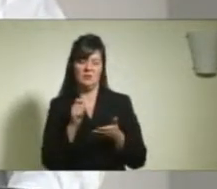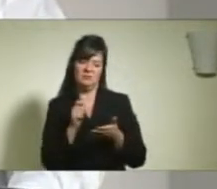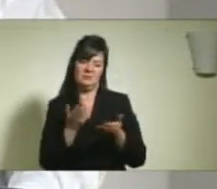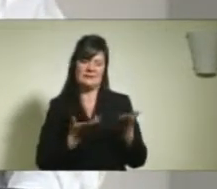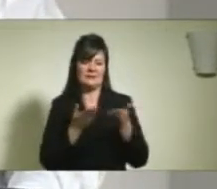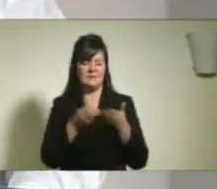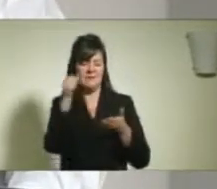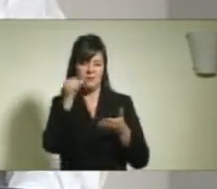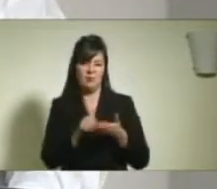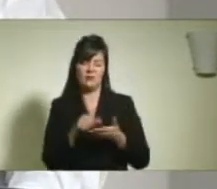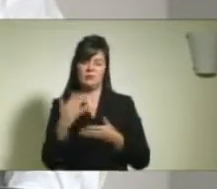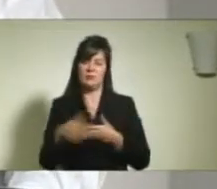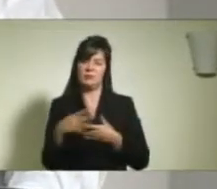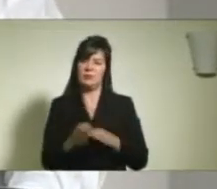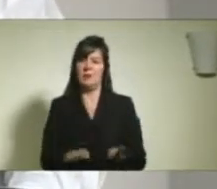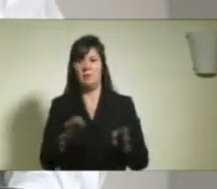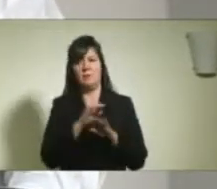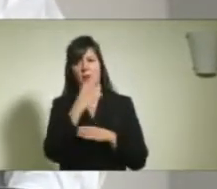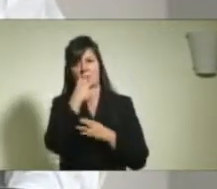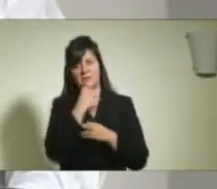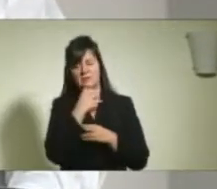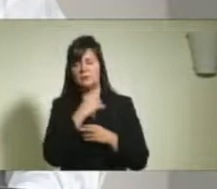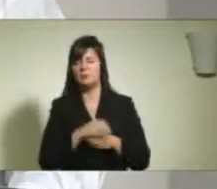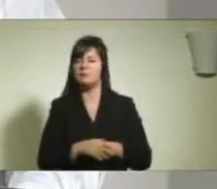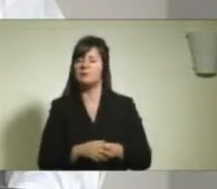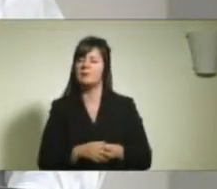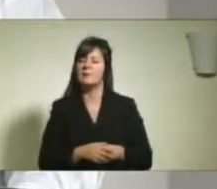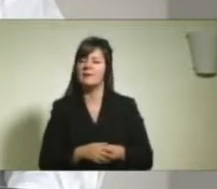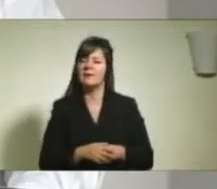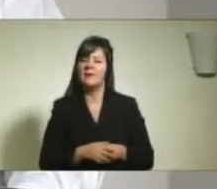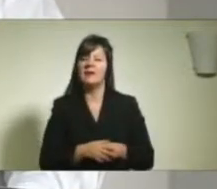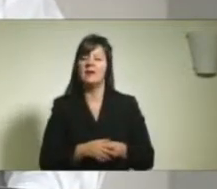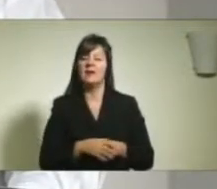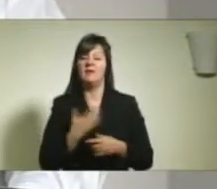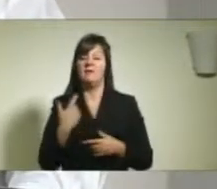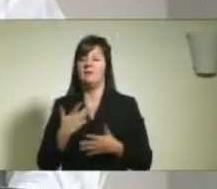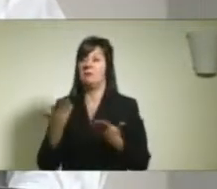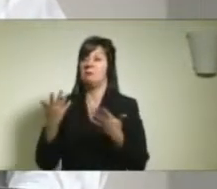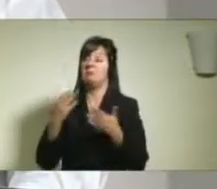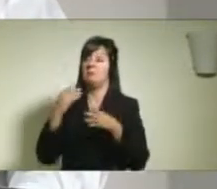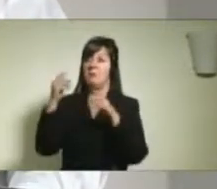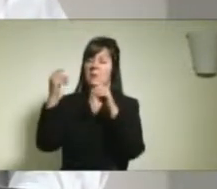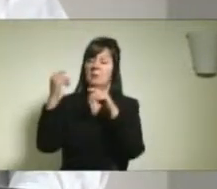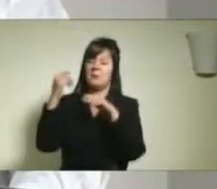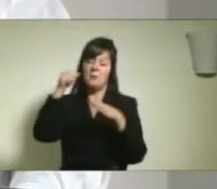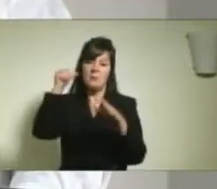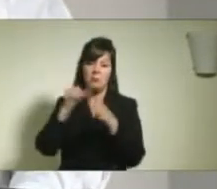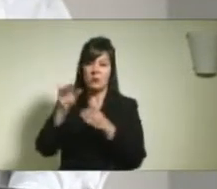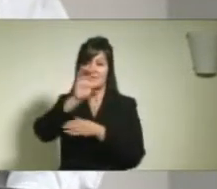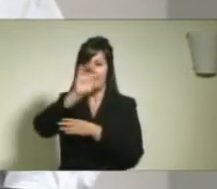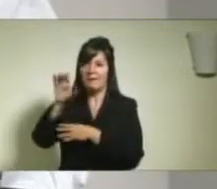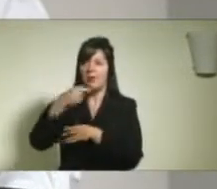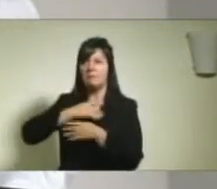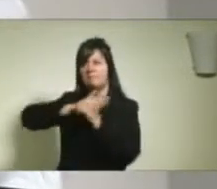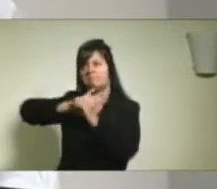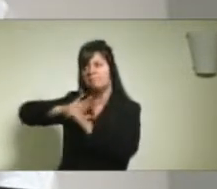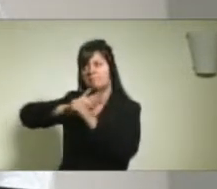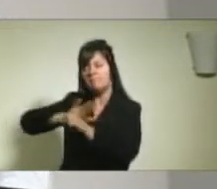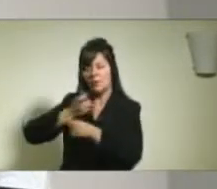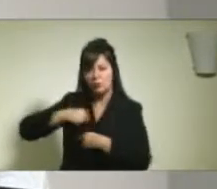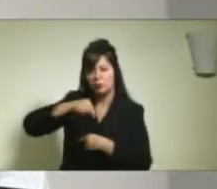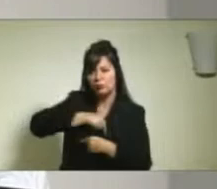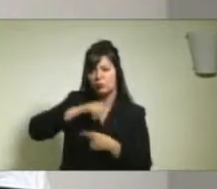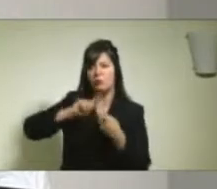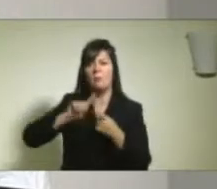est essentiel. Alors, grâce aux pressions exercées sur Poste Canada par nous, par le STTP, par les